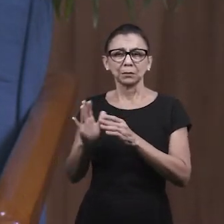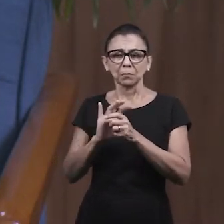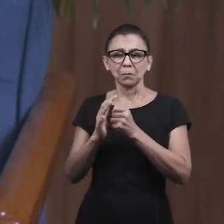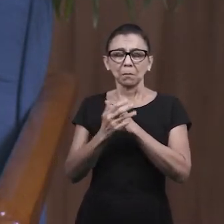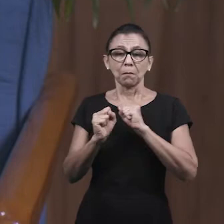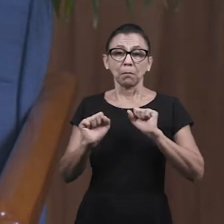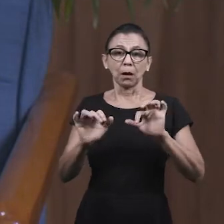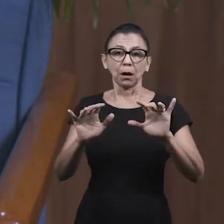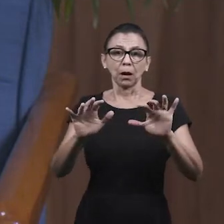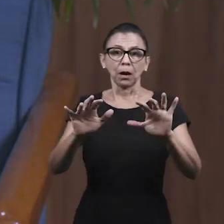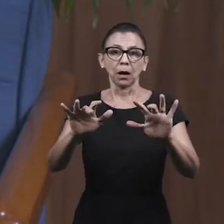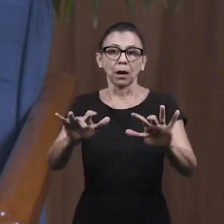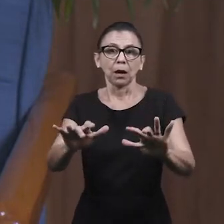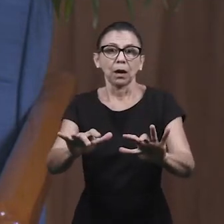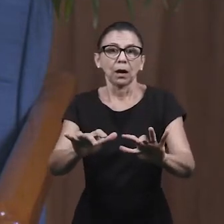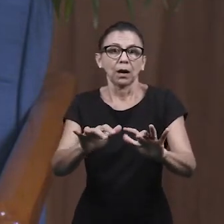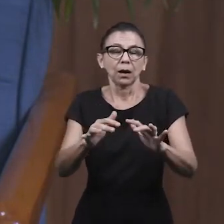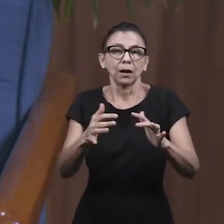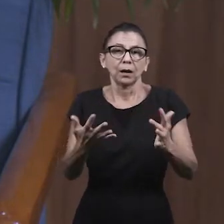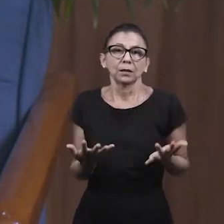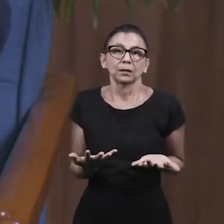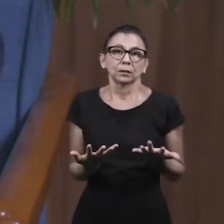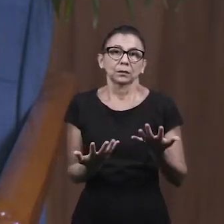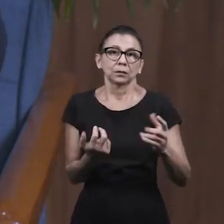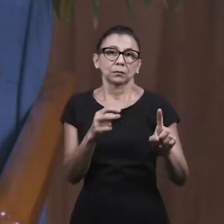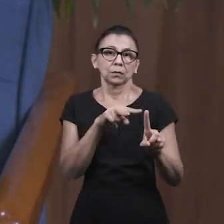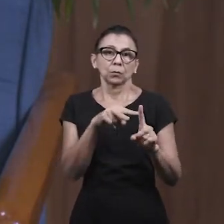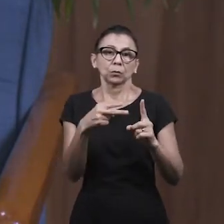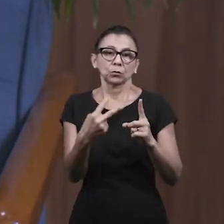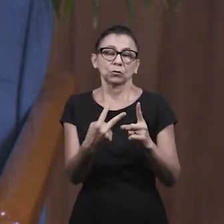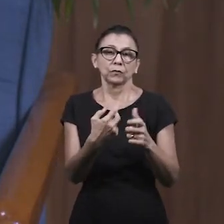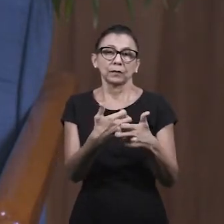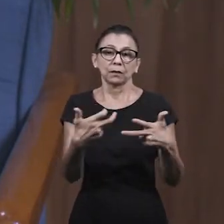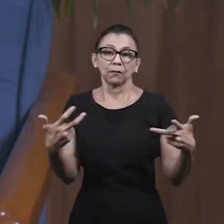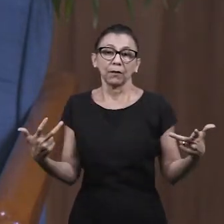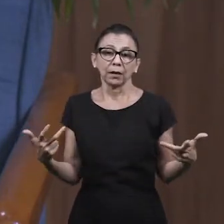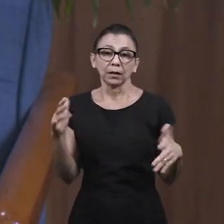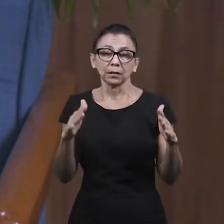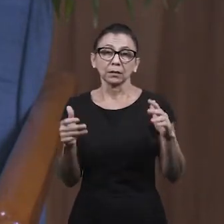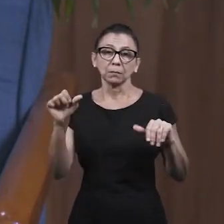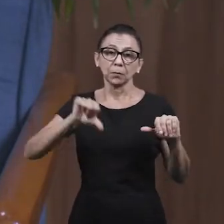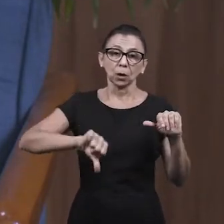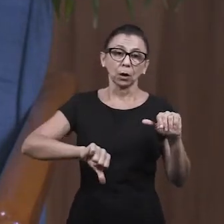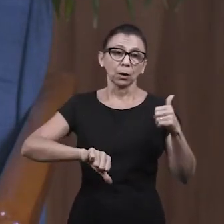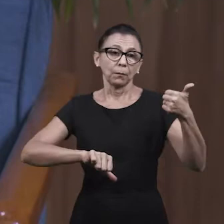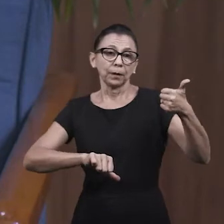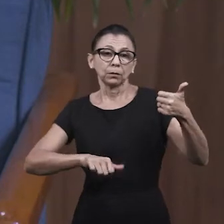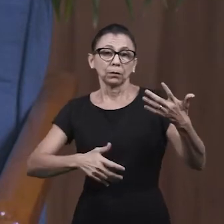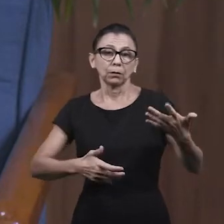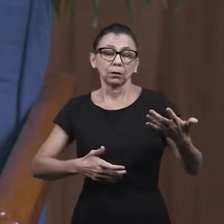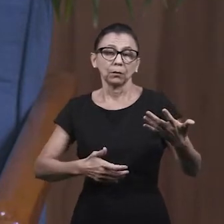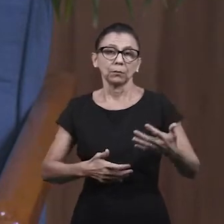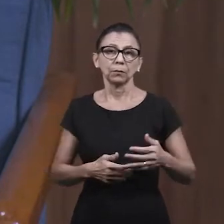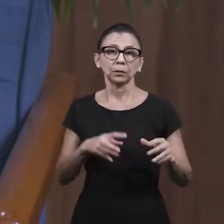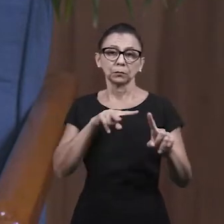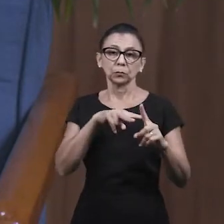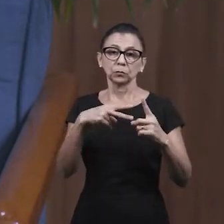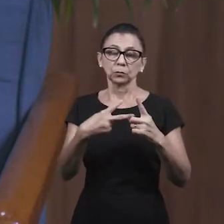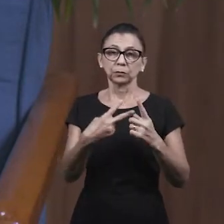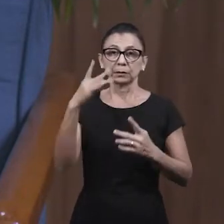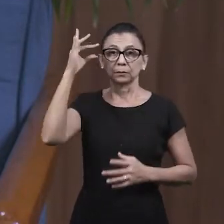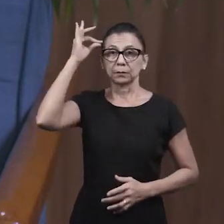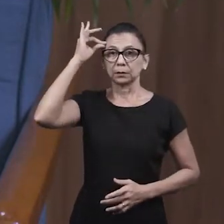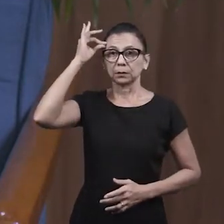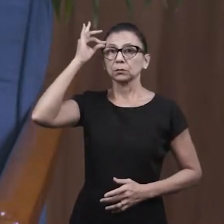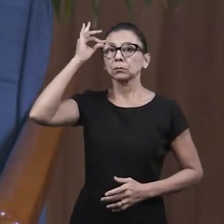Et donner cette situation que vous avez vue. Et la pandémie, cela est une réalité du monde. Aux yeux